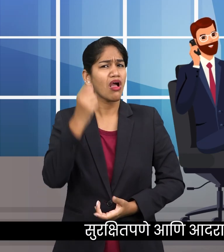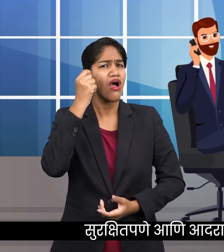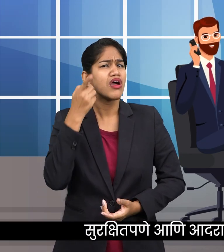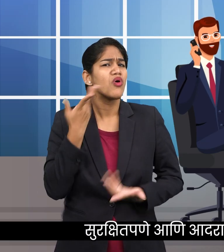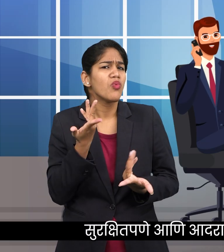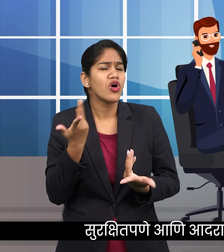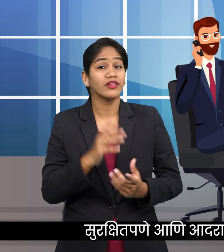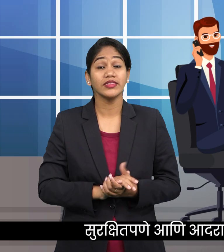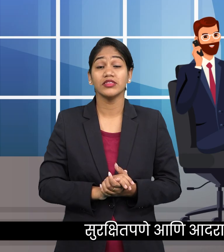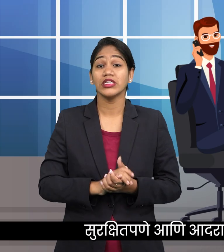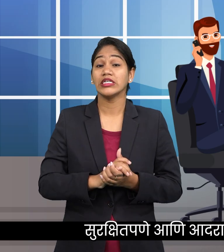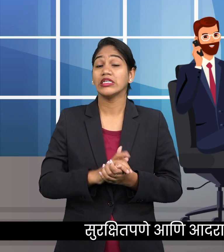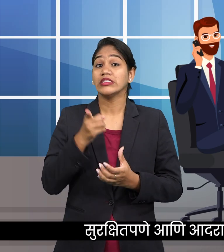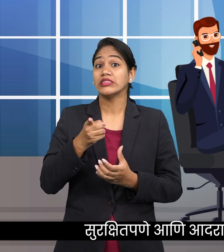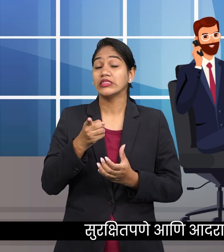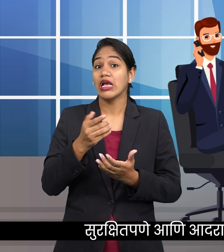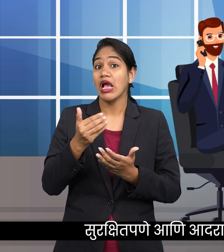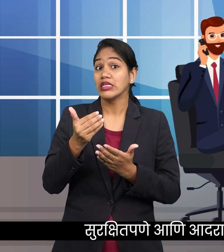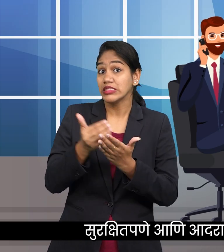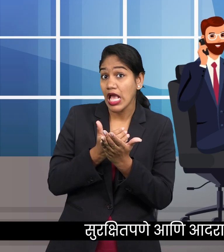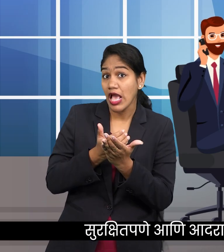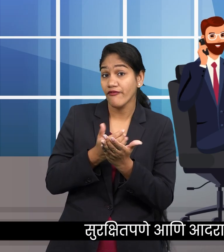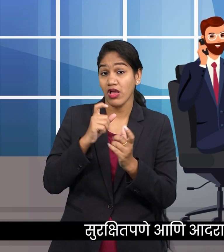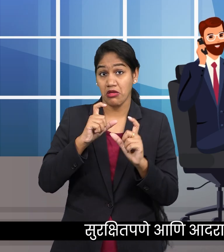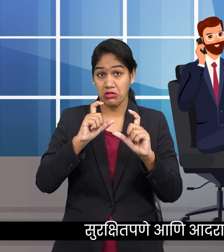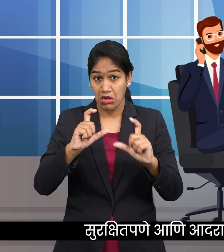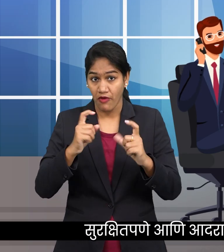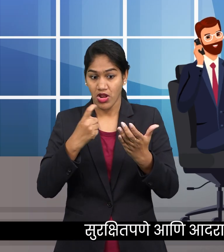सुरक्षितपणे आणि आदराने कसे संवाद साधायचा ते समजून घ्या.